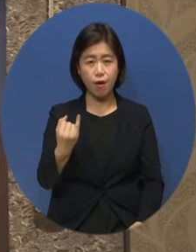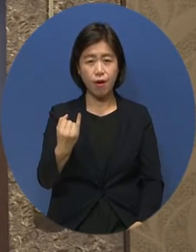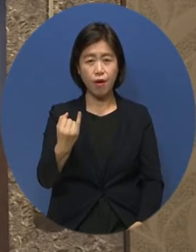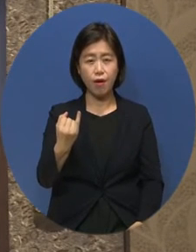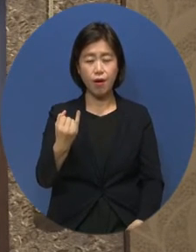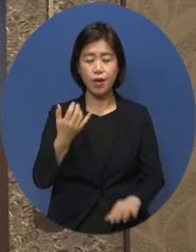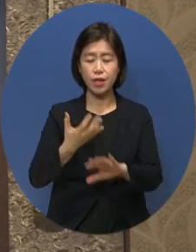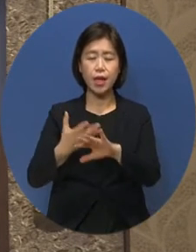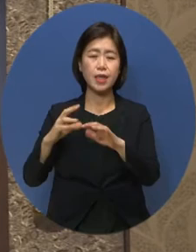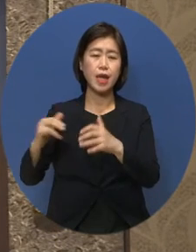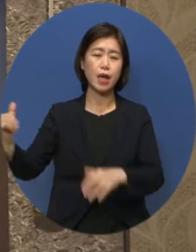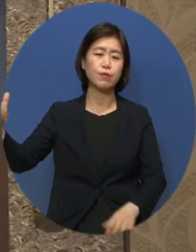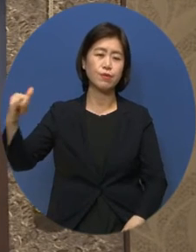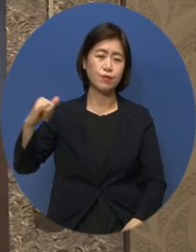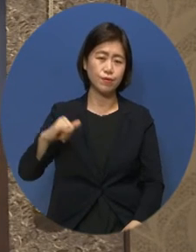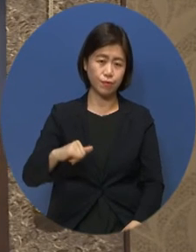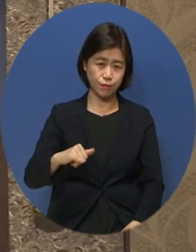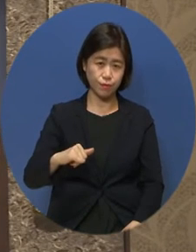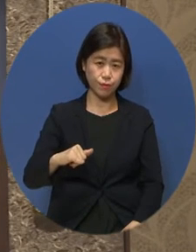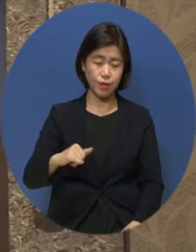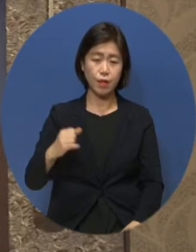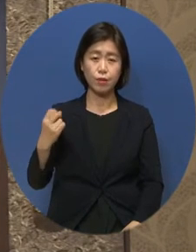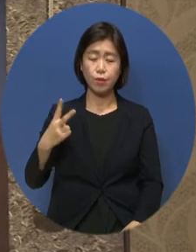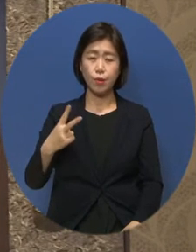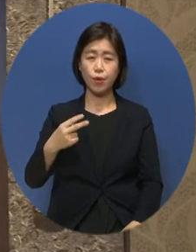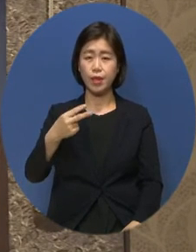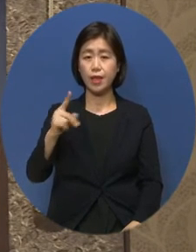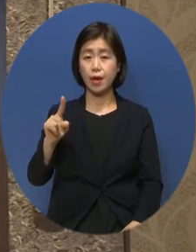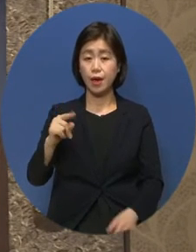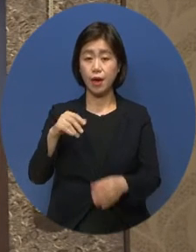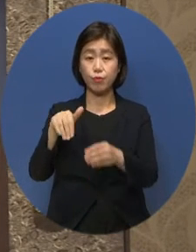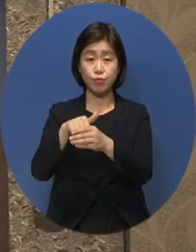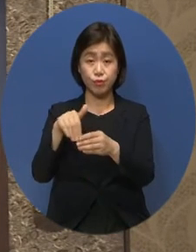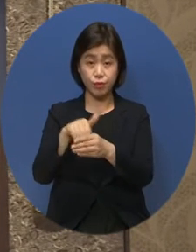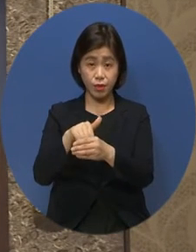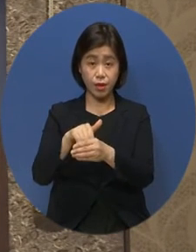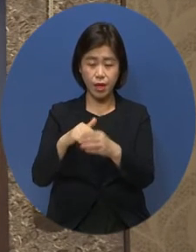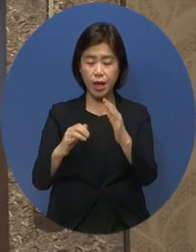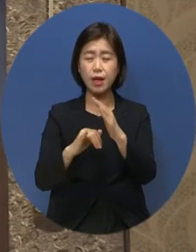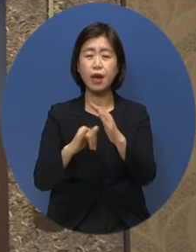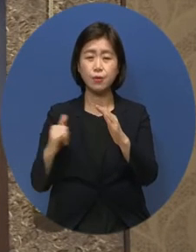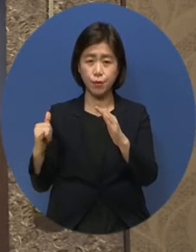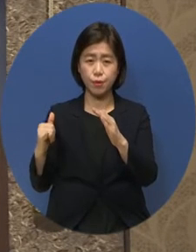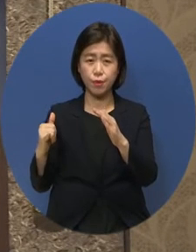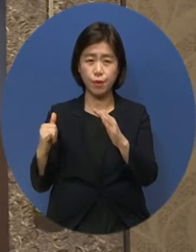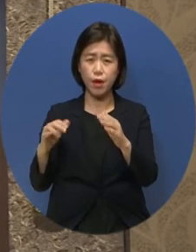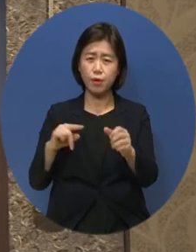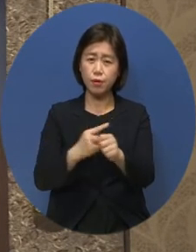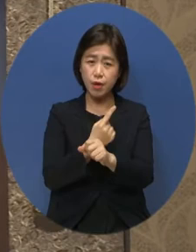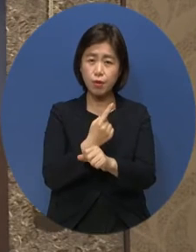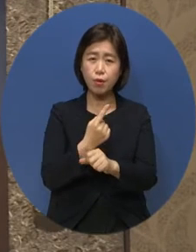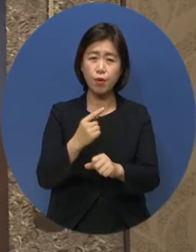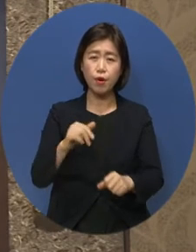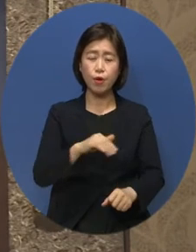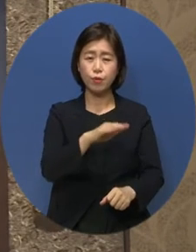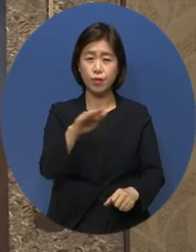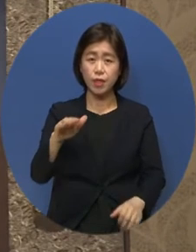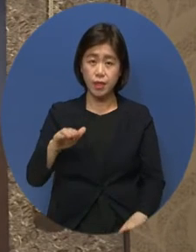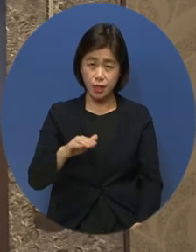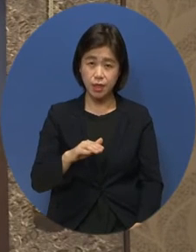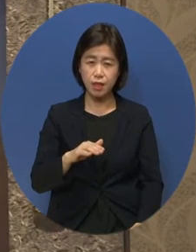다음 그 이수 그 기 춤인 다문화 가족들 이런 분들 그 외에도 우리 사회의 이제 소수자 인